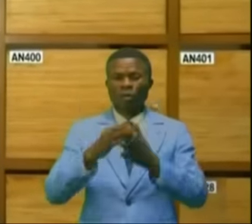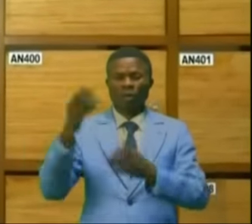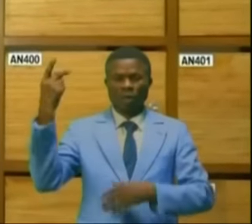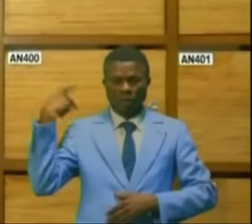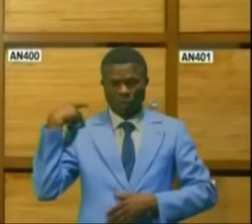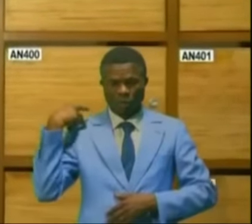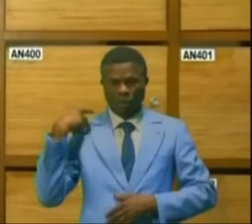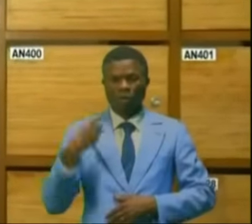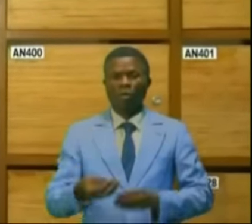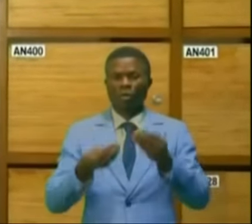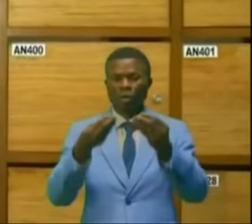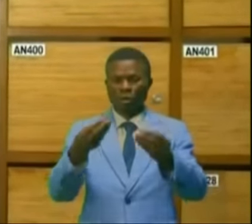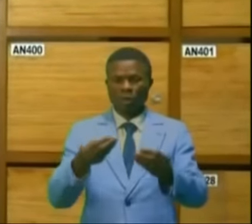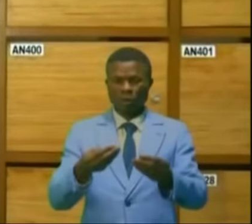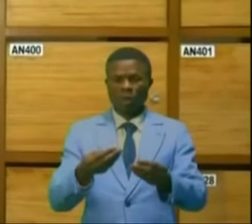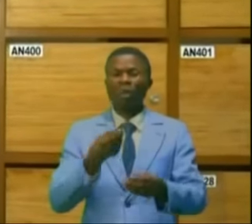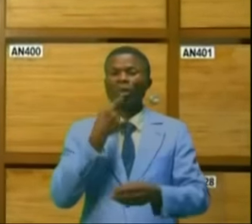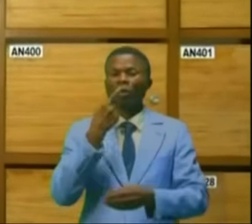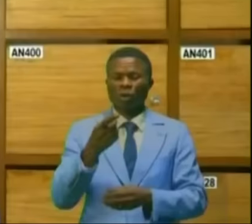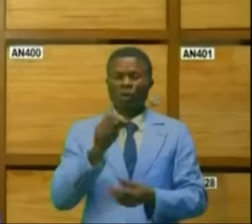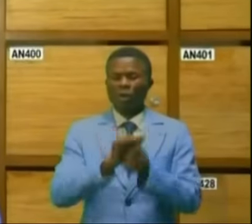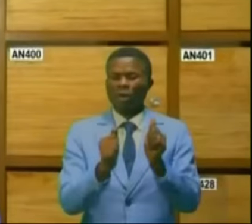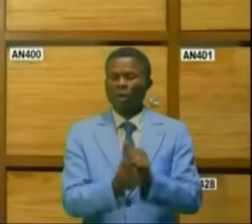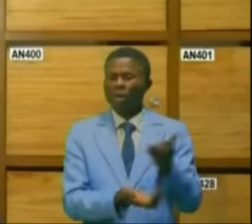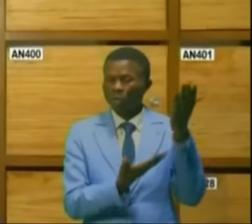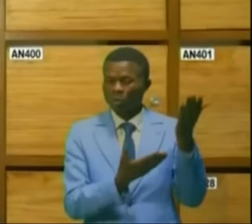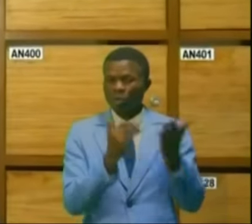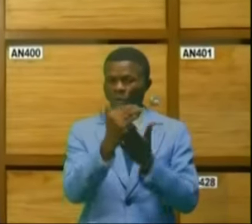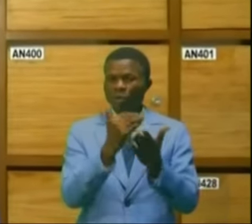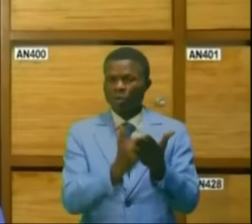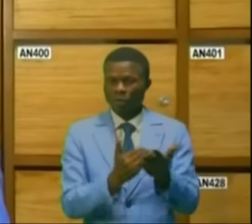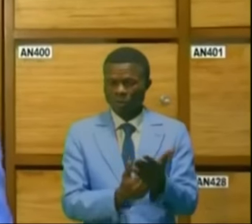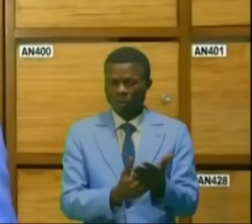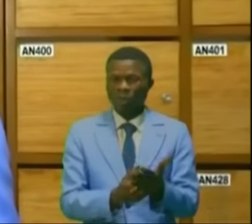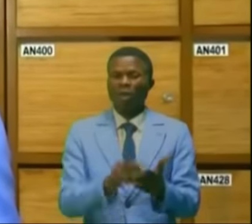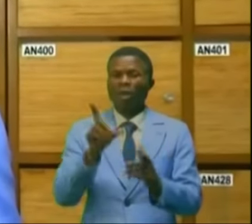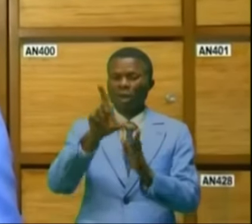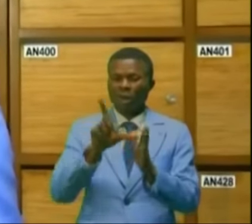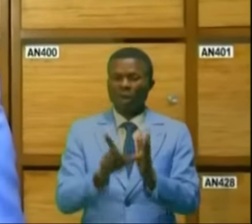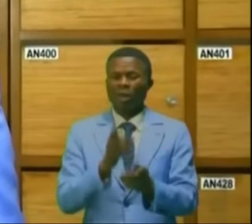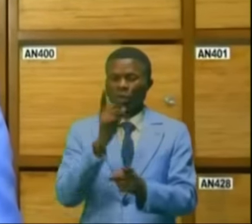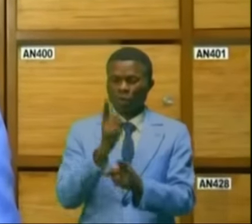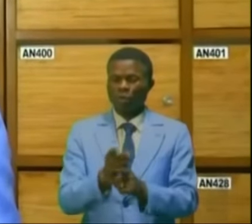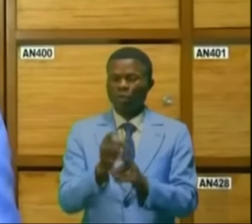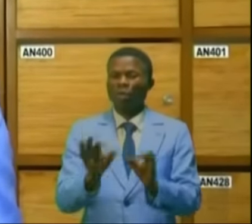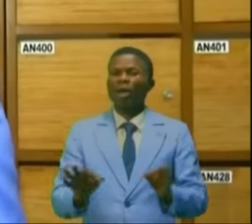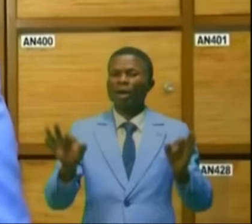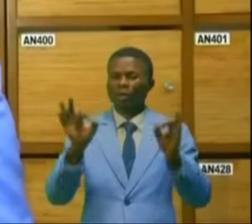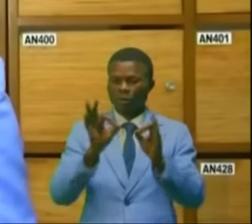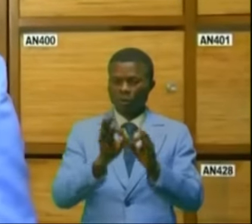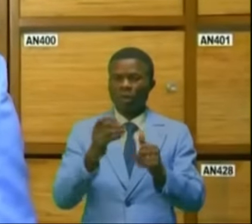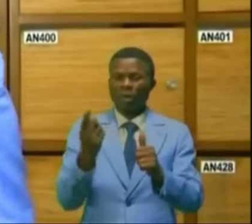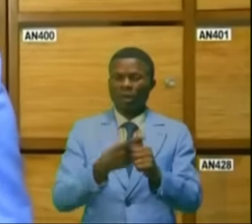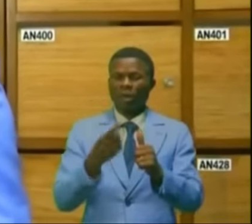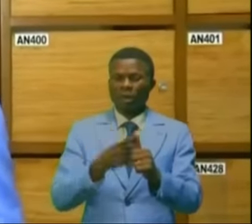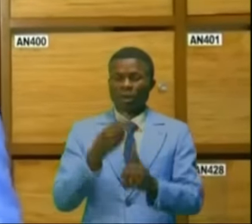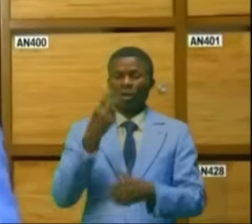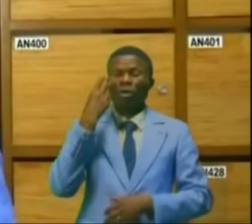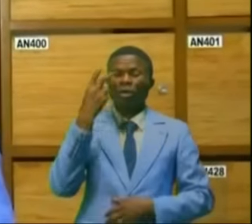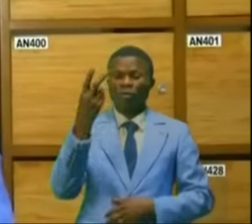responsabilités. Il a certainement émis quelques préoccupations qui étaient du reste légitimes et très fondées, notamment celle de